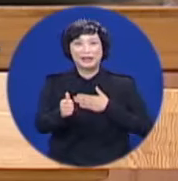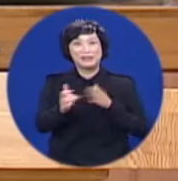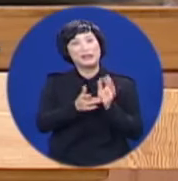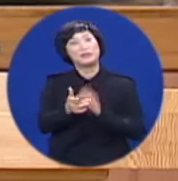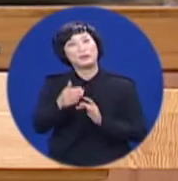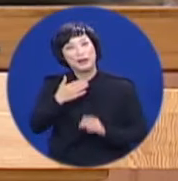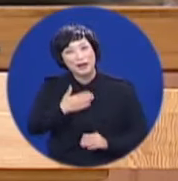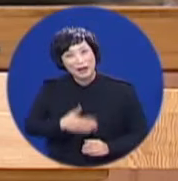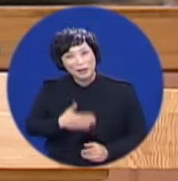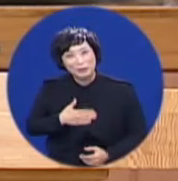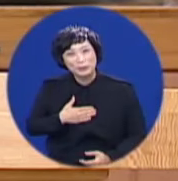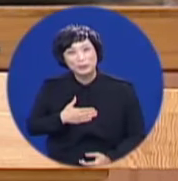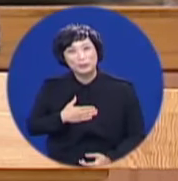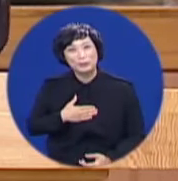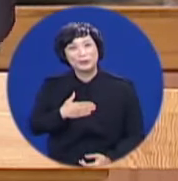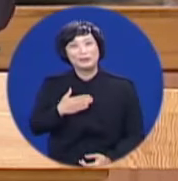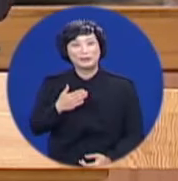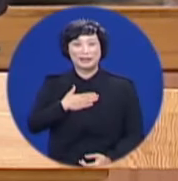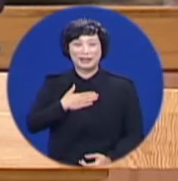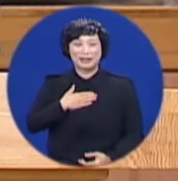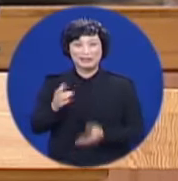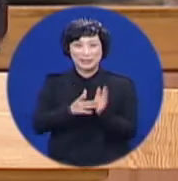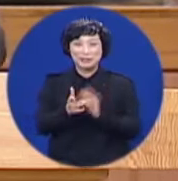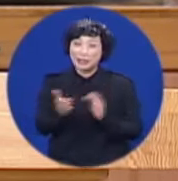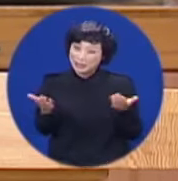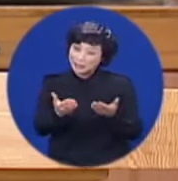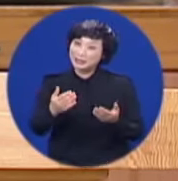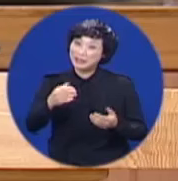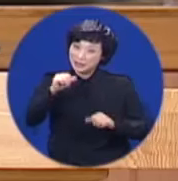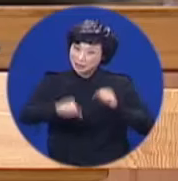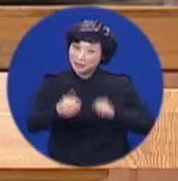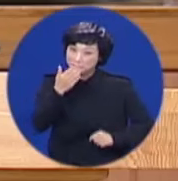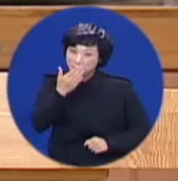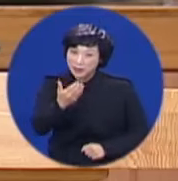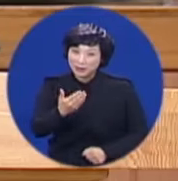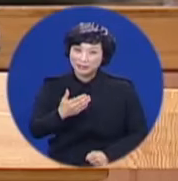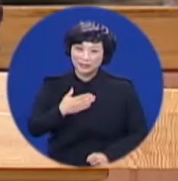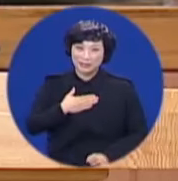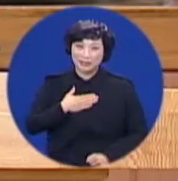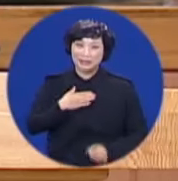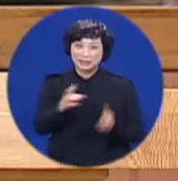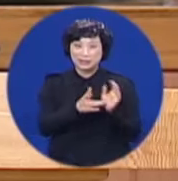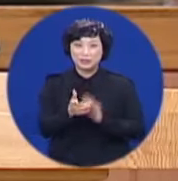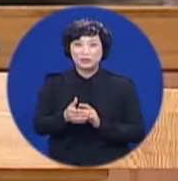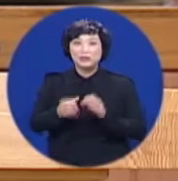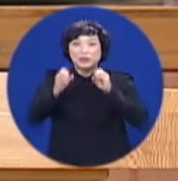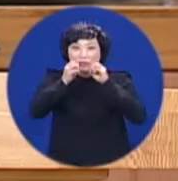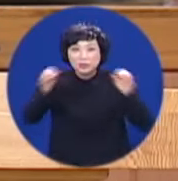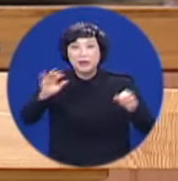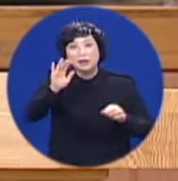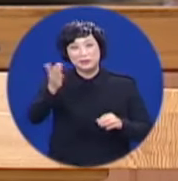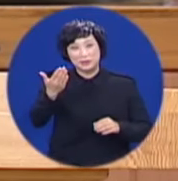알고 내가 예수의 일을 하고 내가 예수를 전하고